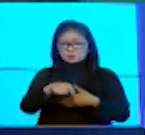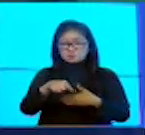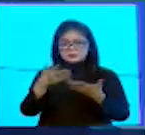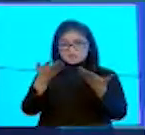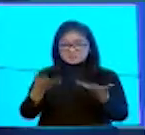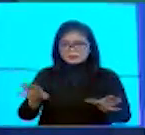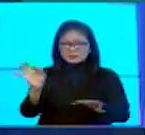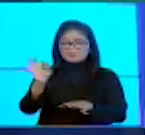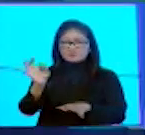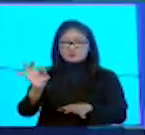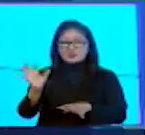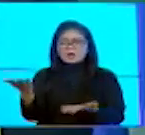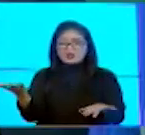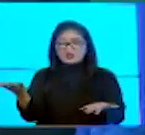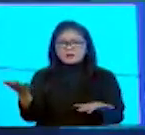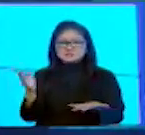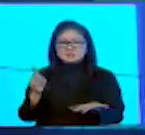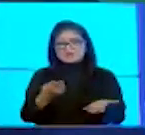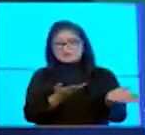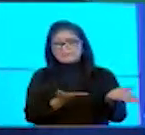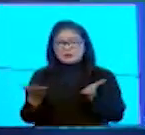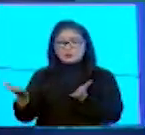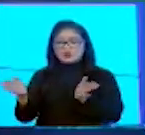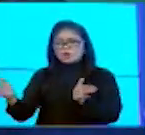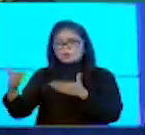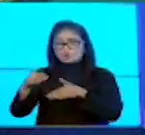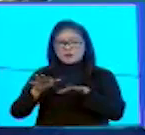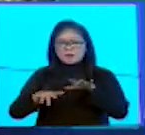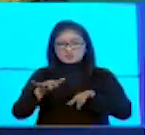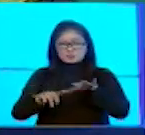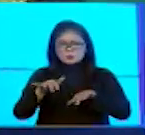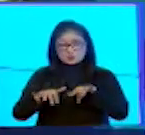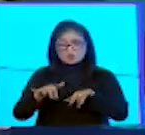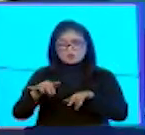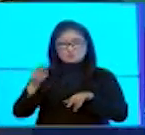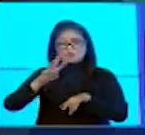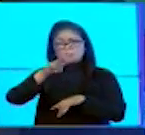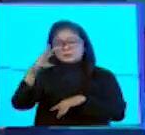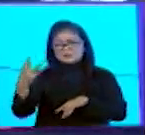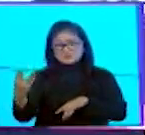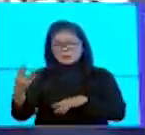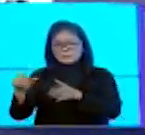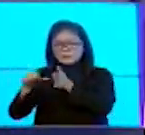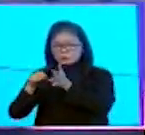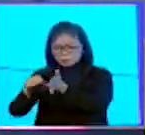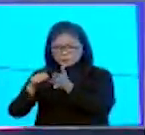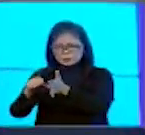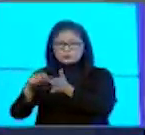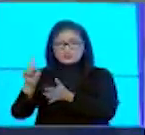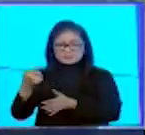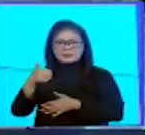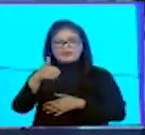ke ruangan ini. Ini ruangan operator. Kami siapkan ada tiga operator yang akan membantu. Ya,